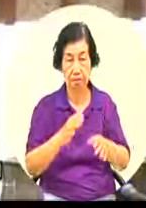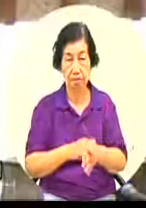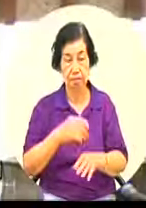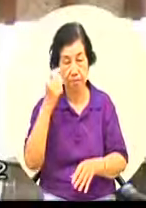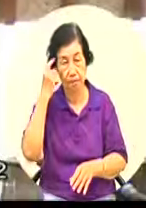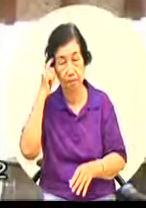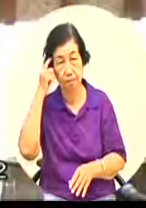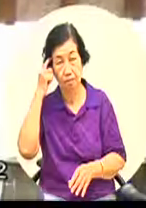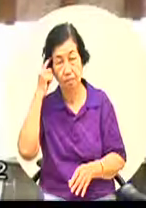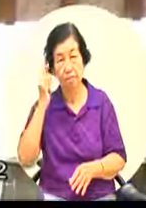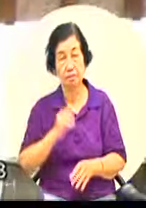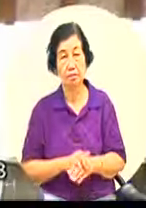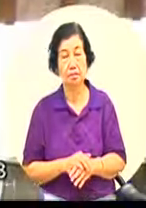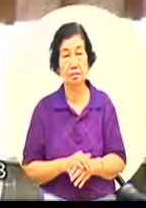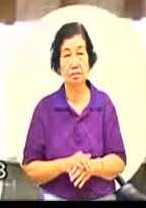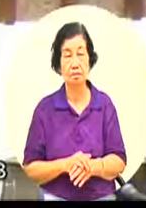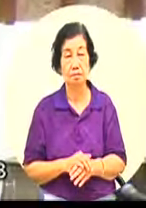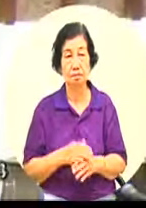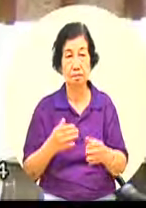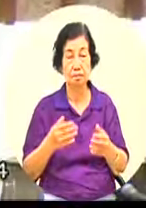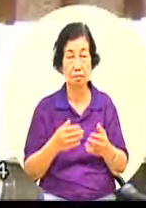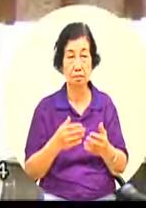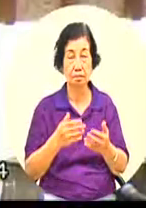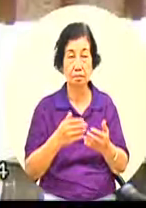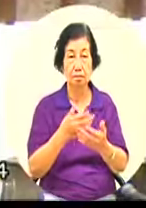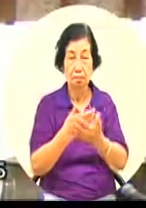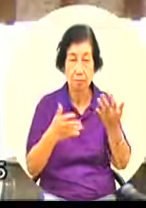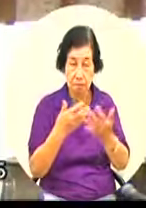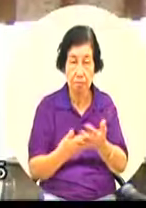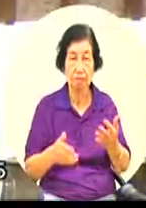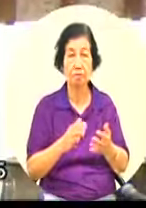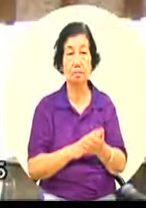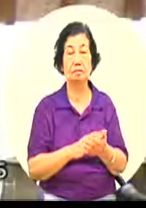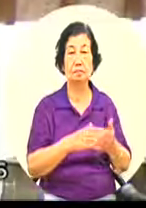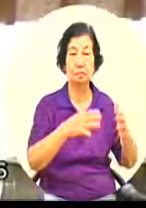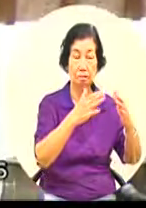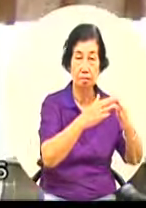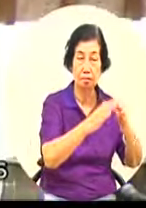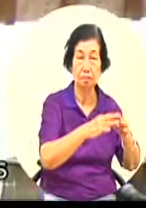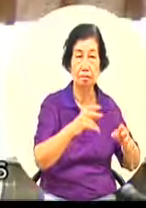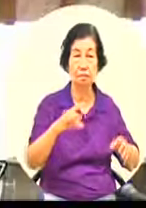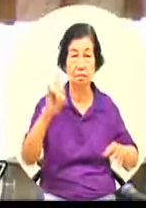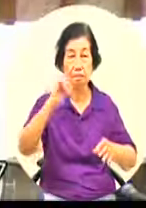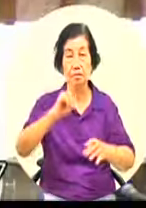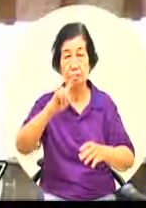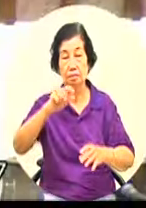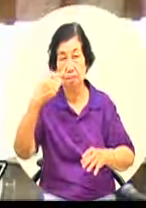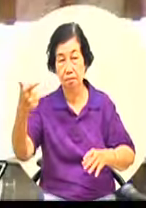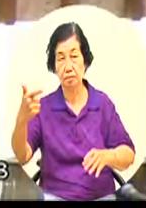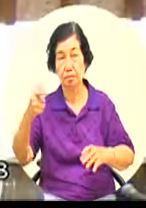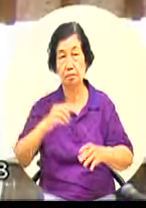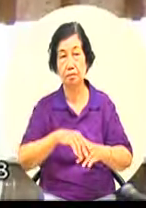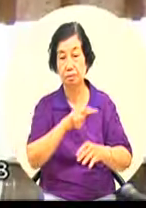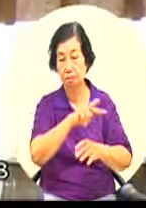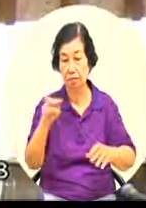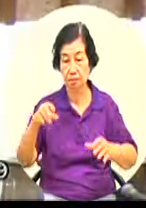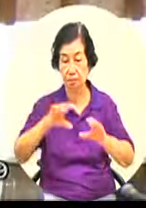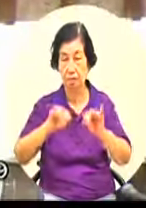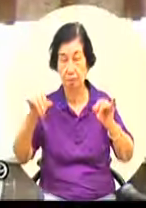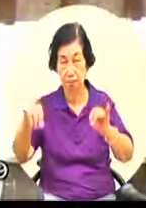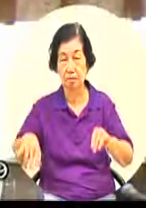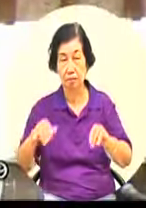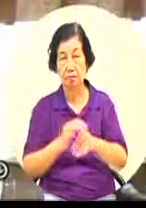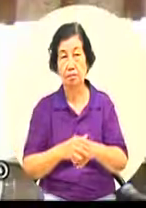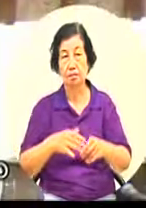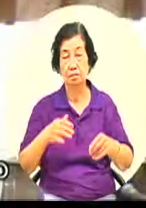何让美术馆农十六他们有其他的这样的一个那个运动的场地，好不好？那请你们会